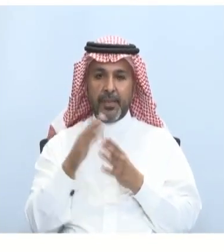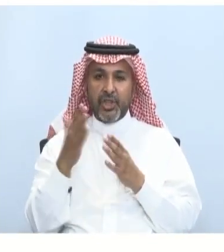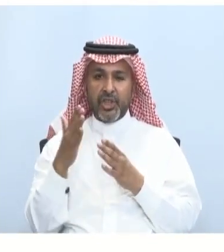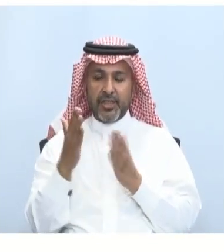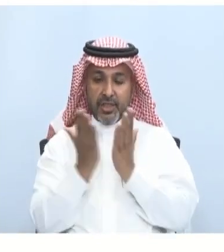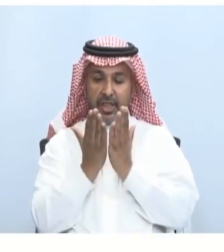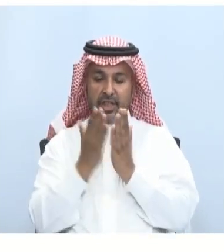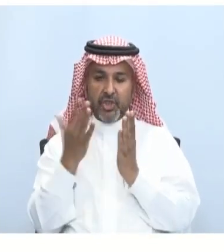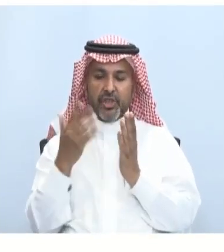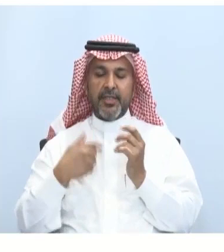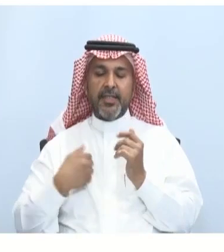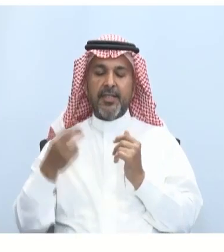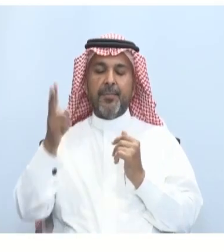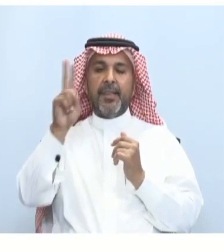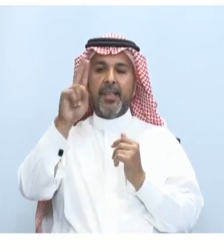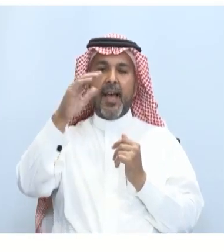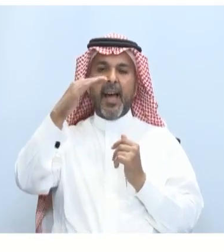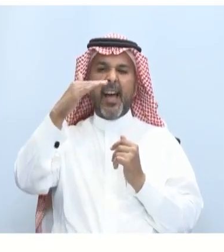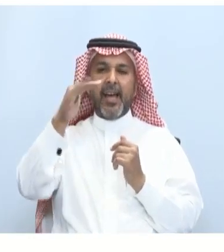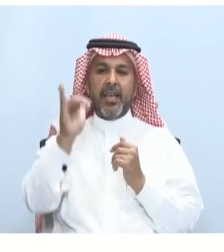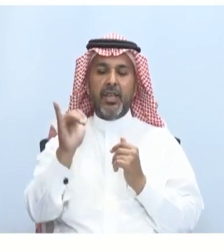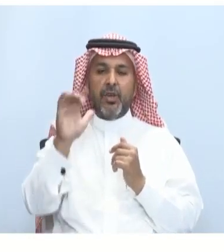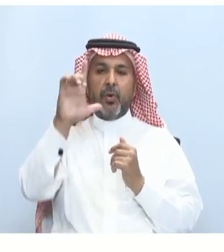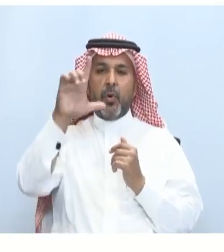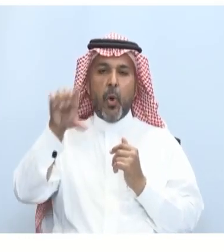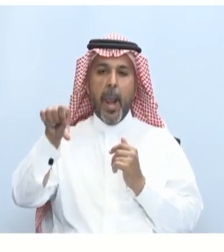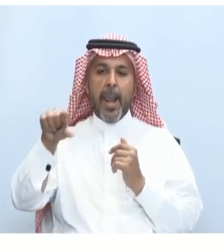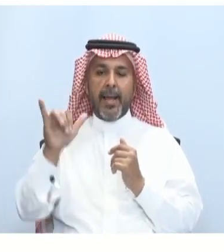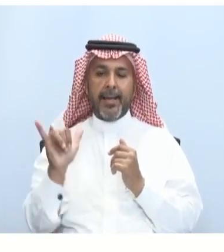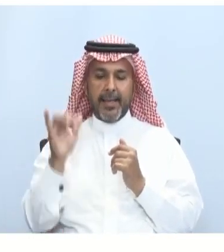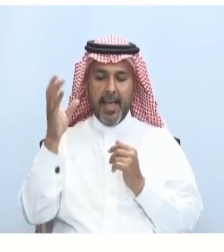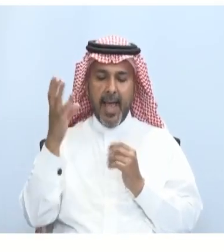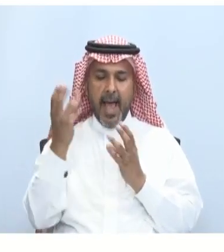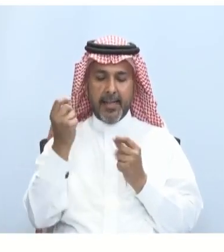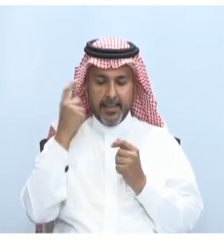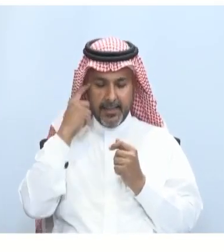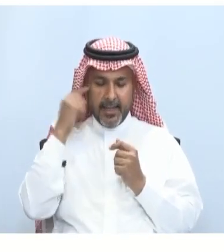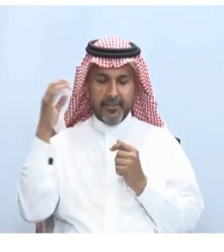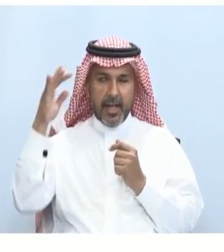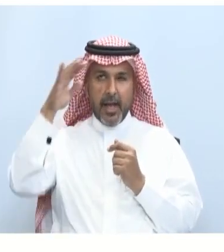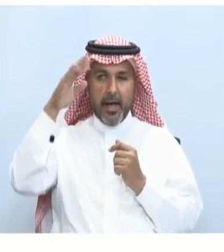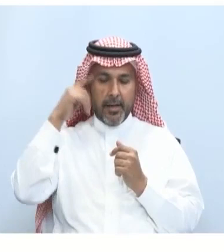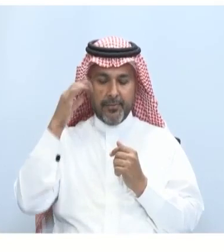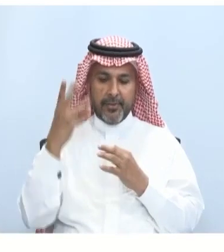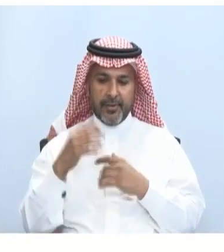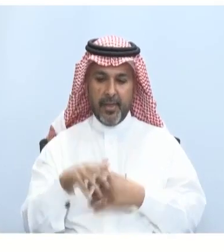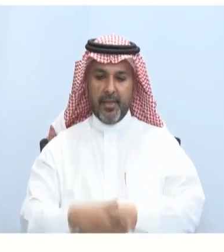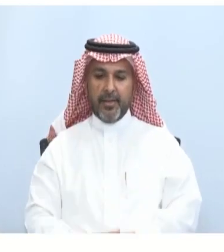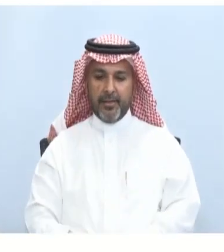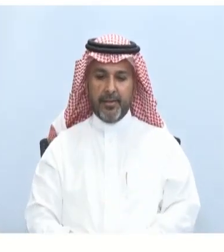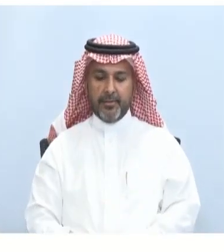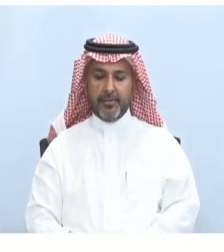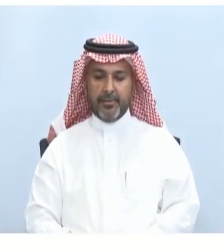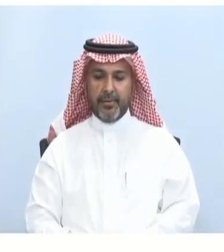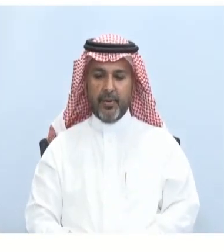التخيليه او المركبه طيب اذا اكس تربيع راح يساوي جذر راح عفوا راح يساوي سالب اربعه وستون